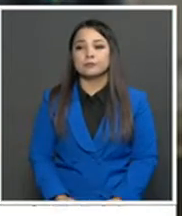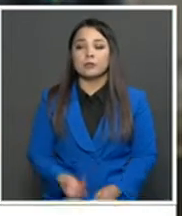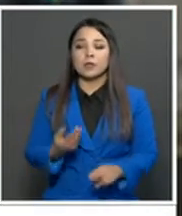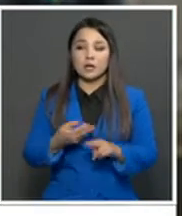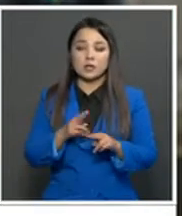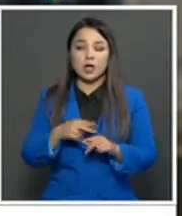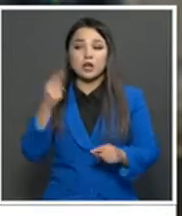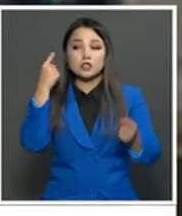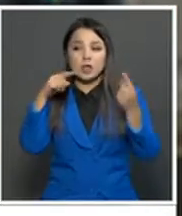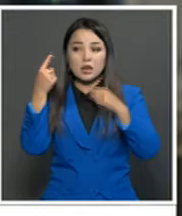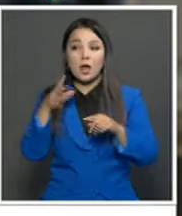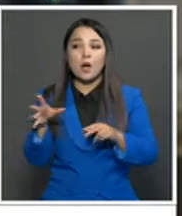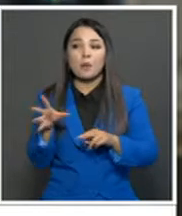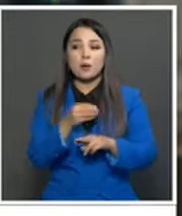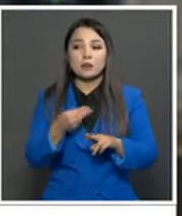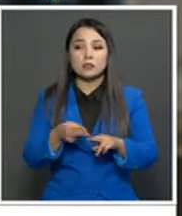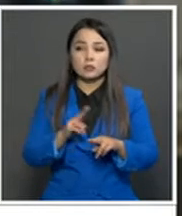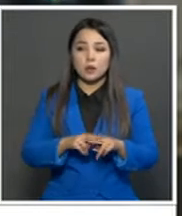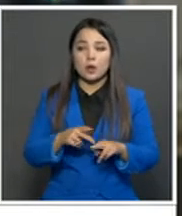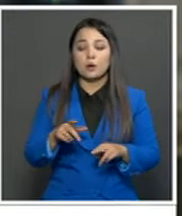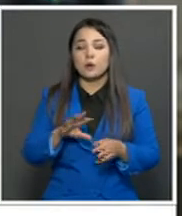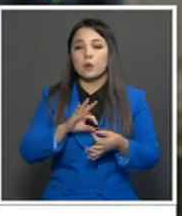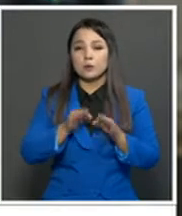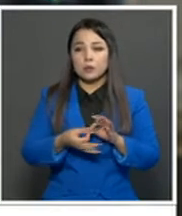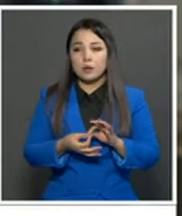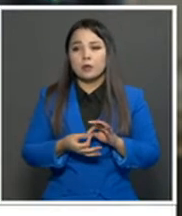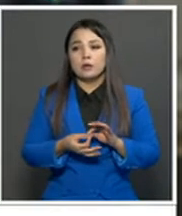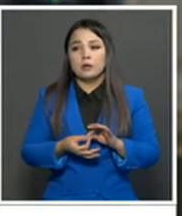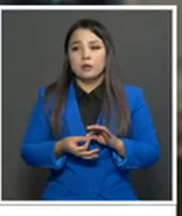Тың шығармашылығының барлығы өзі ана